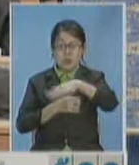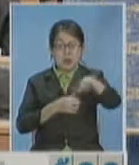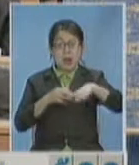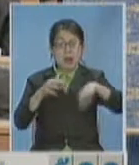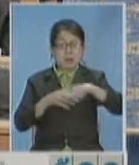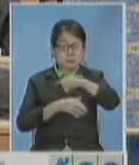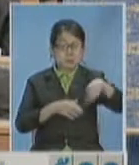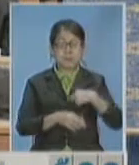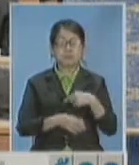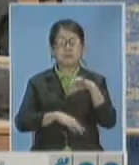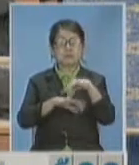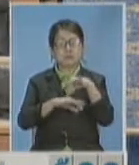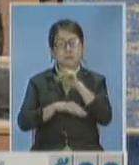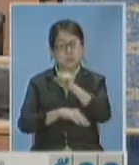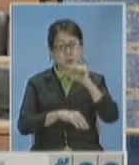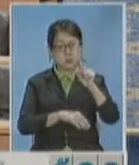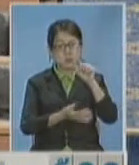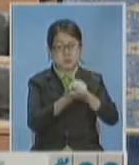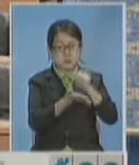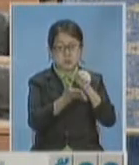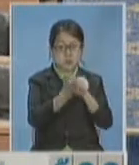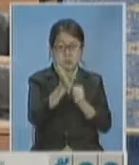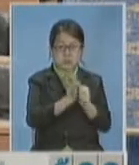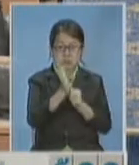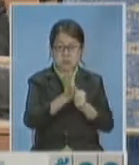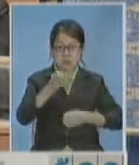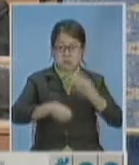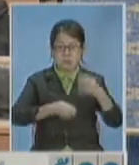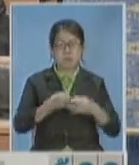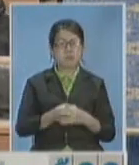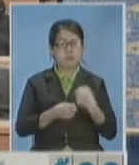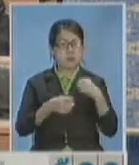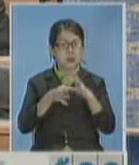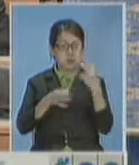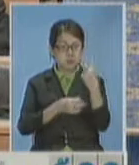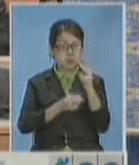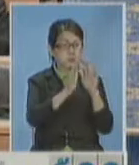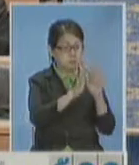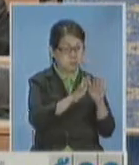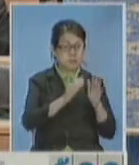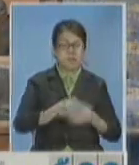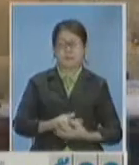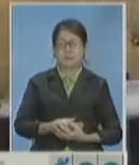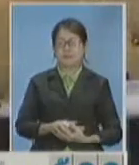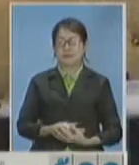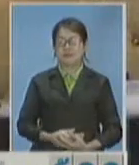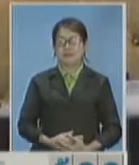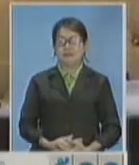ชิกสภาผู้แทนราษฎรนั้นแปรยติเอาไว้สองประเด็นครับท่านประธานขอบคุณครับ